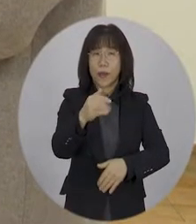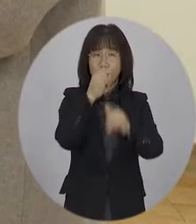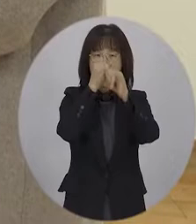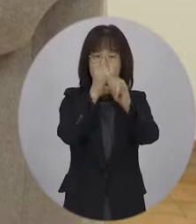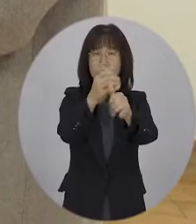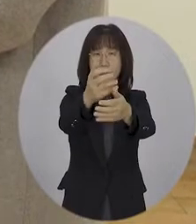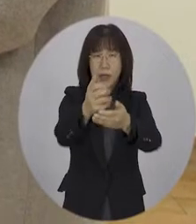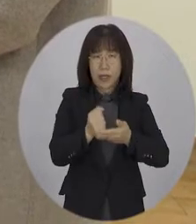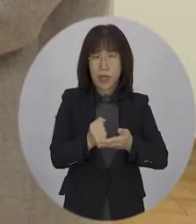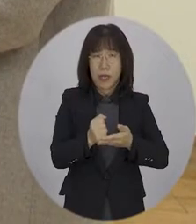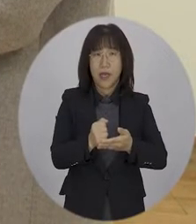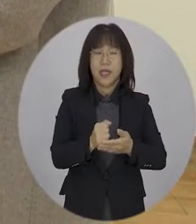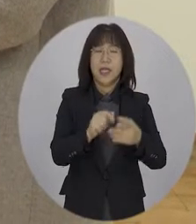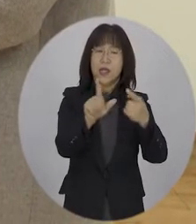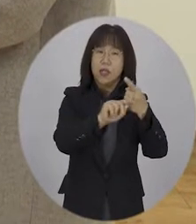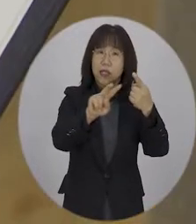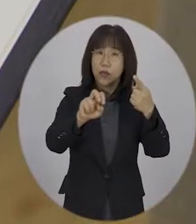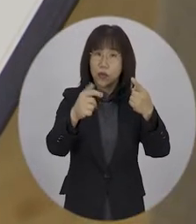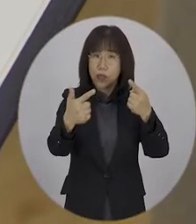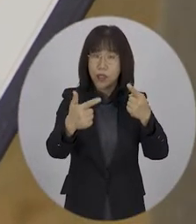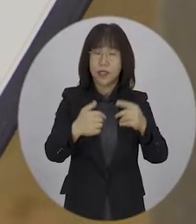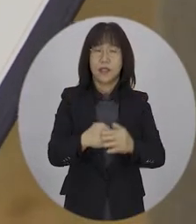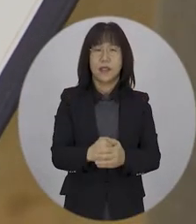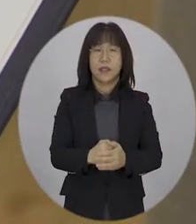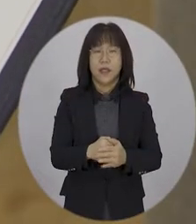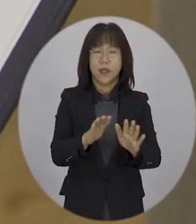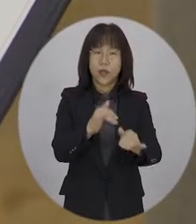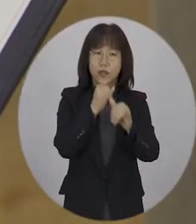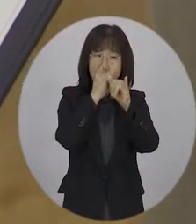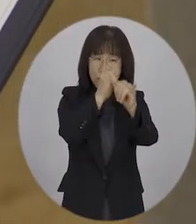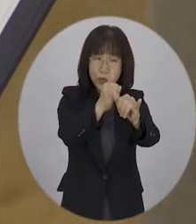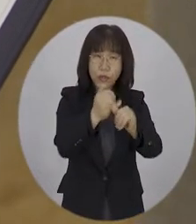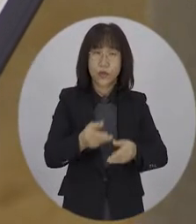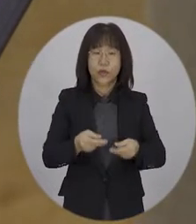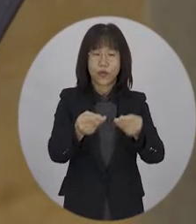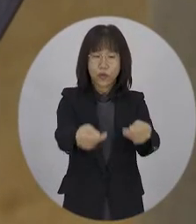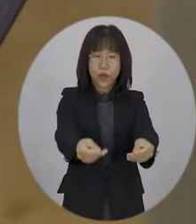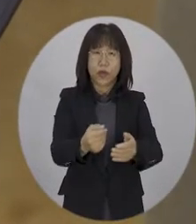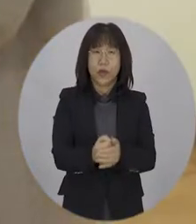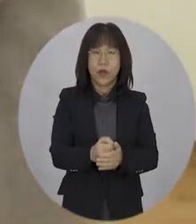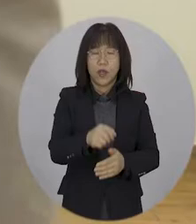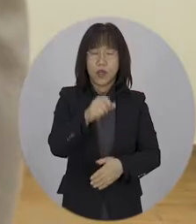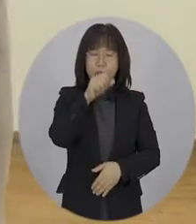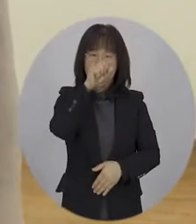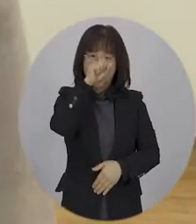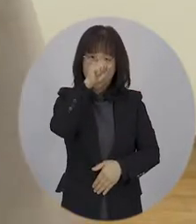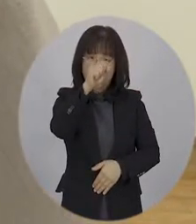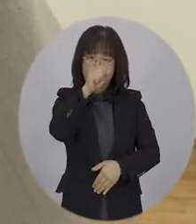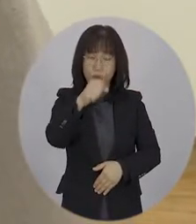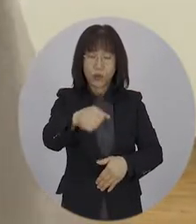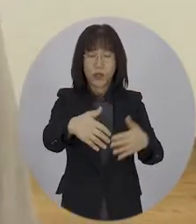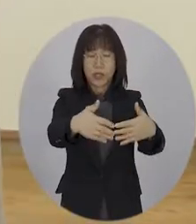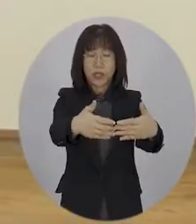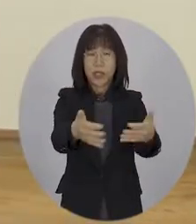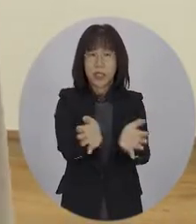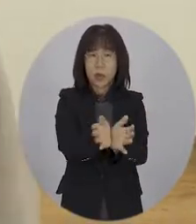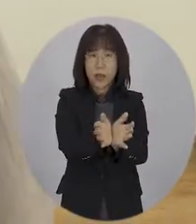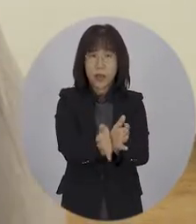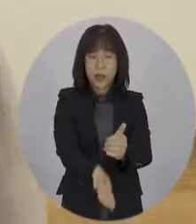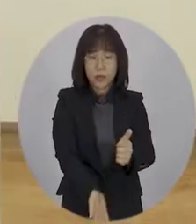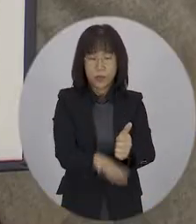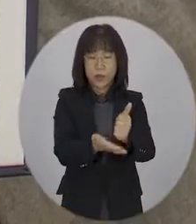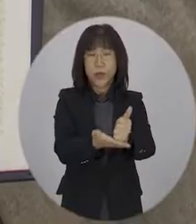지난 26일 강서 진로직업체험 직원 센터에서 열린 수여식에는 우수기관으로 선정된 강서구 영상미디어 센터 에